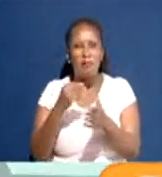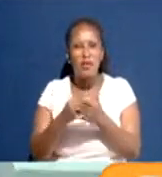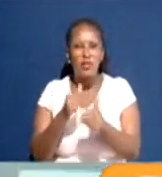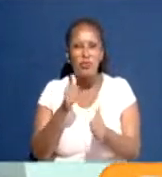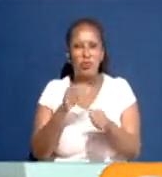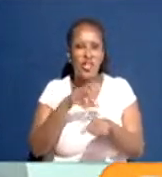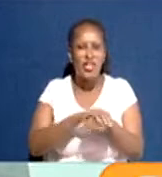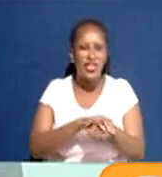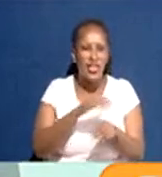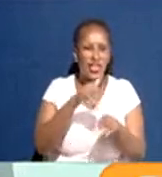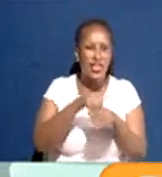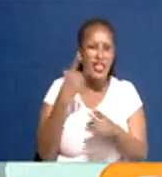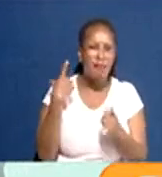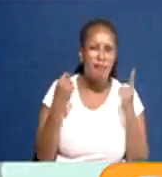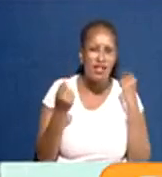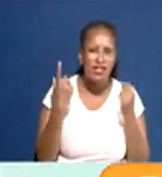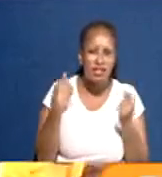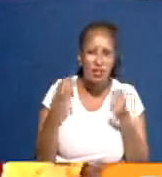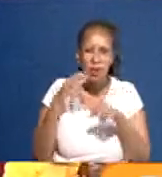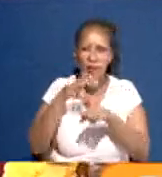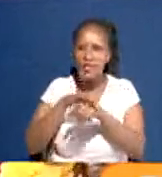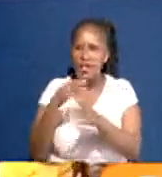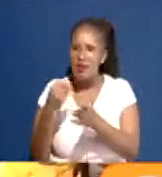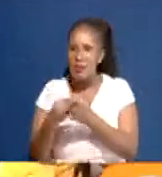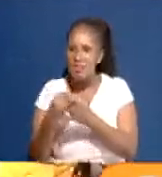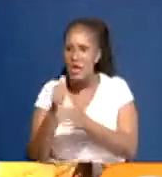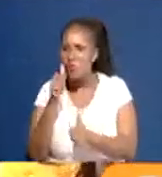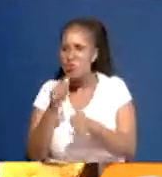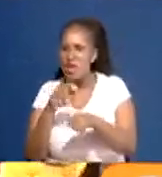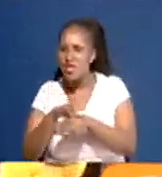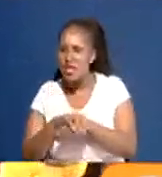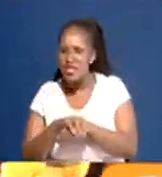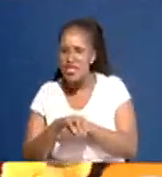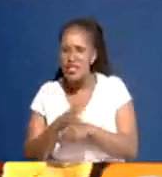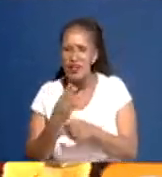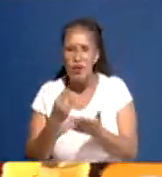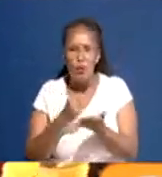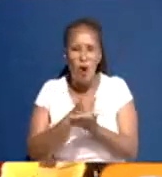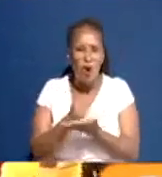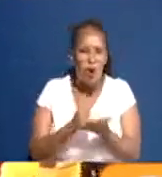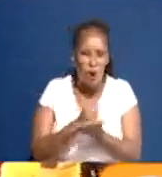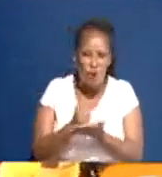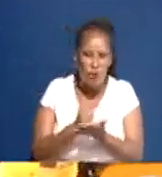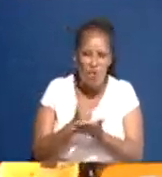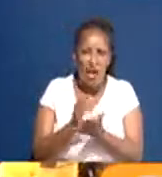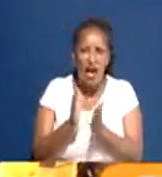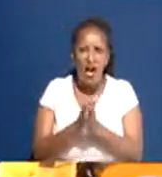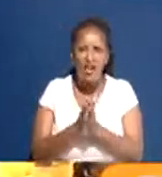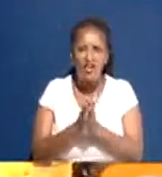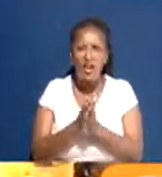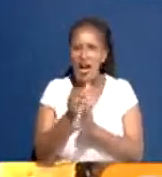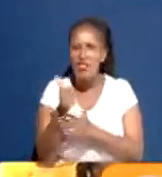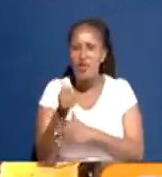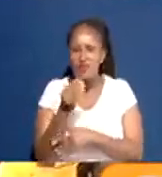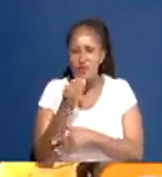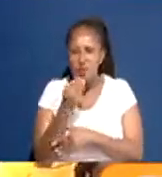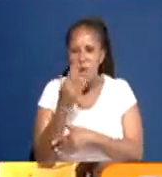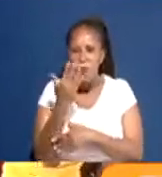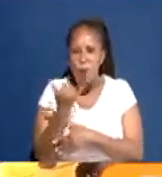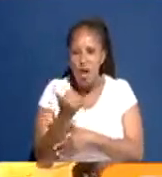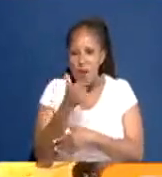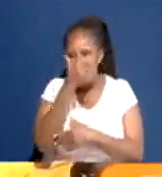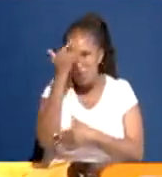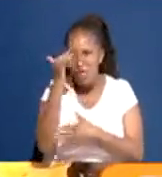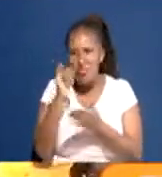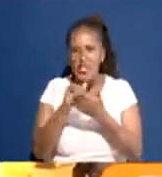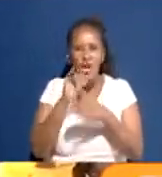chai, wamepita mapato yao imepita pesa tunapata kwa kahawa ama hata horticulture, kwa sababu ni